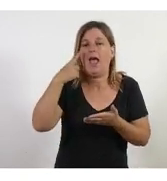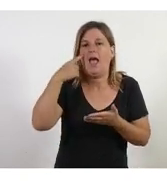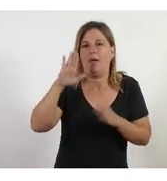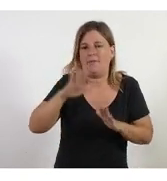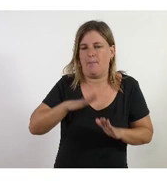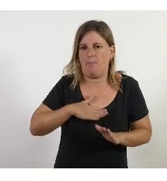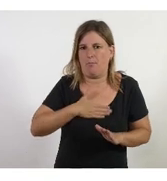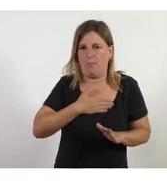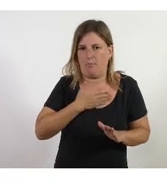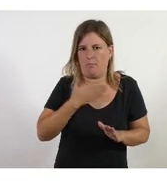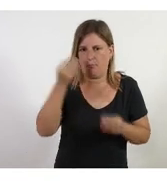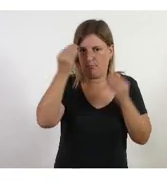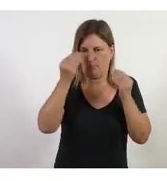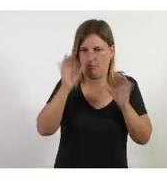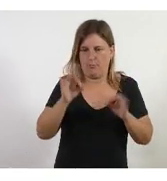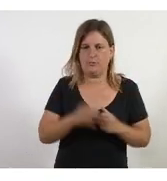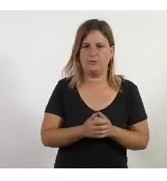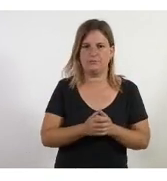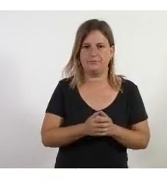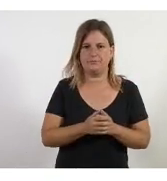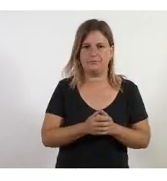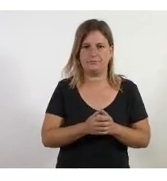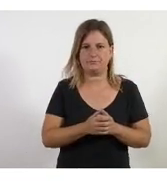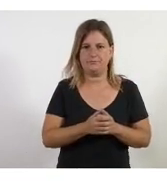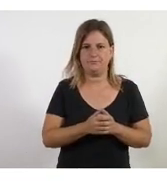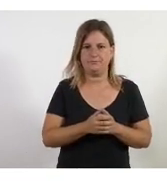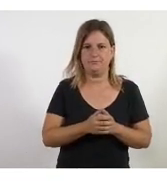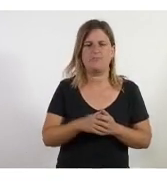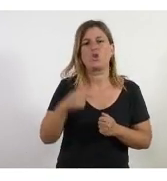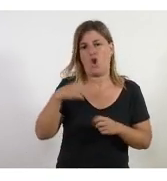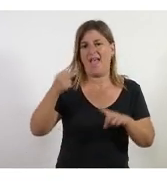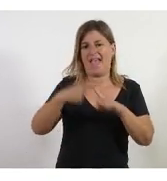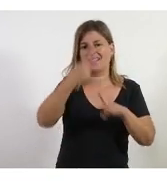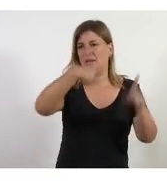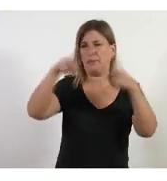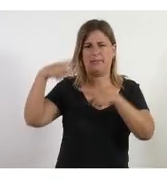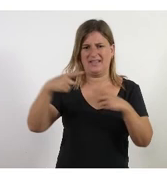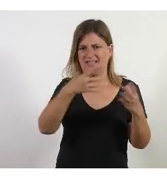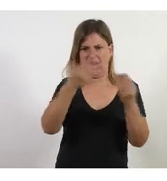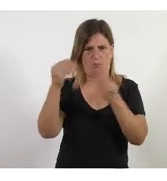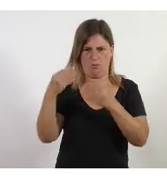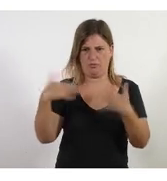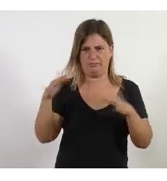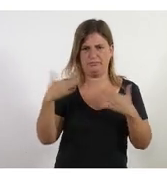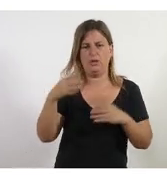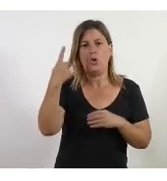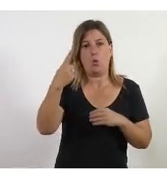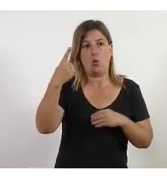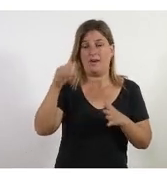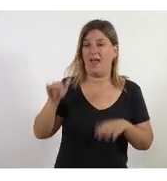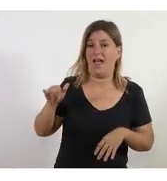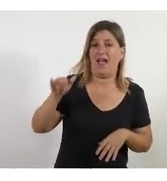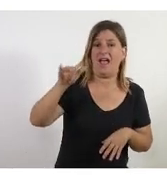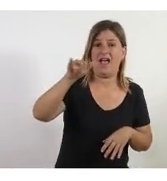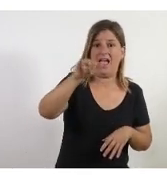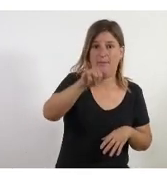per si et dona una pista. Com us deia, viatjava molt i en un dels viatges amb avió,